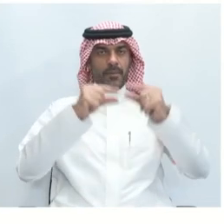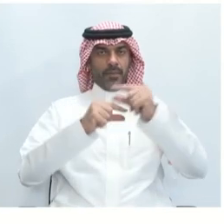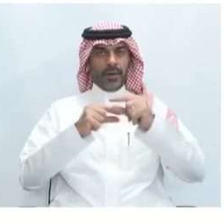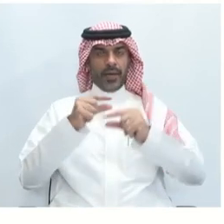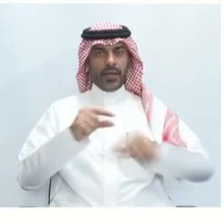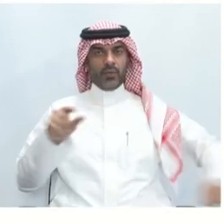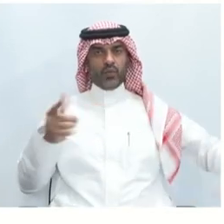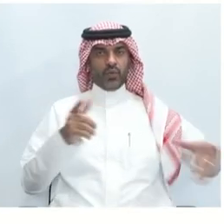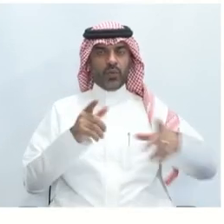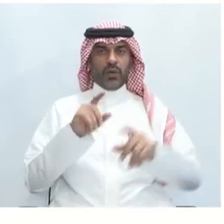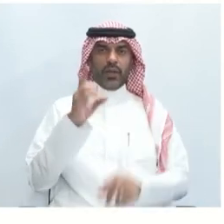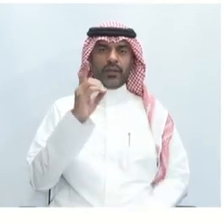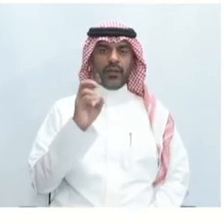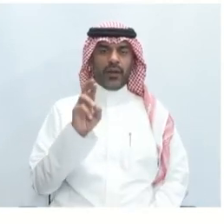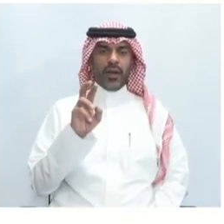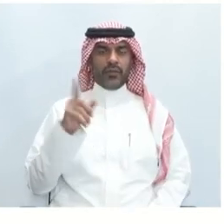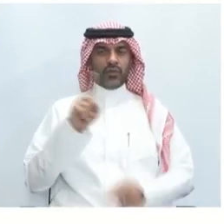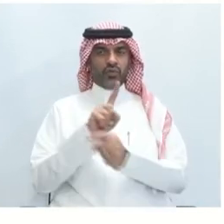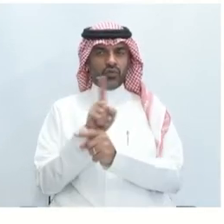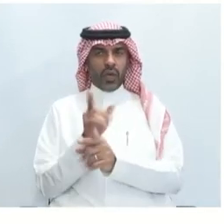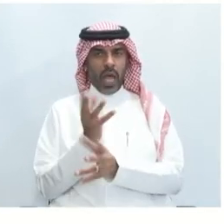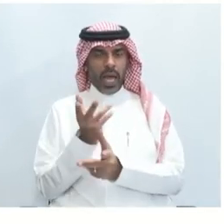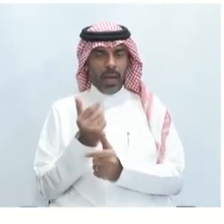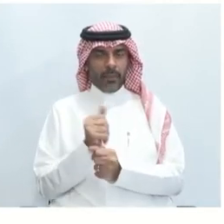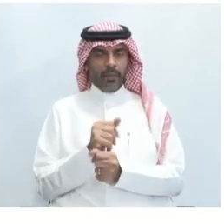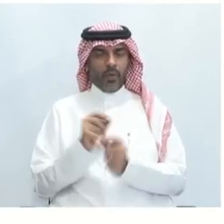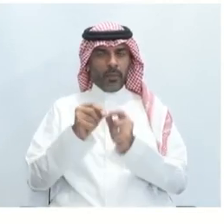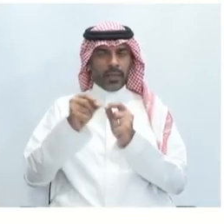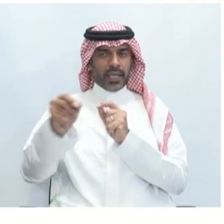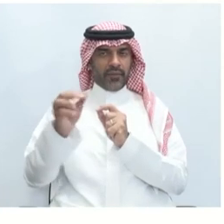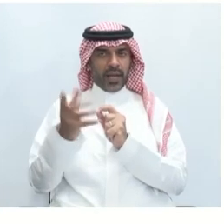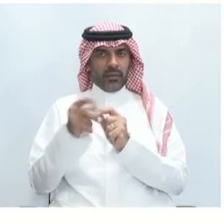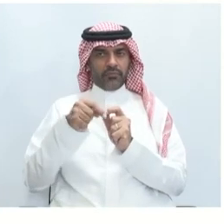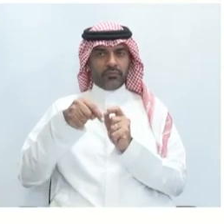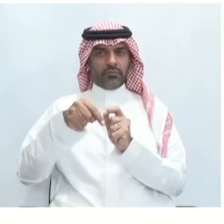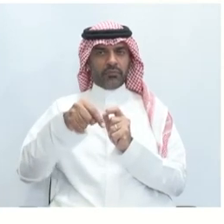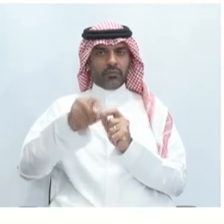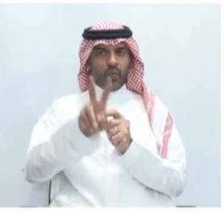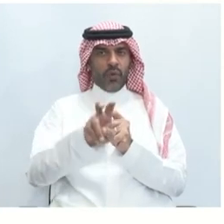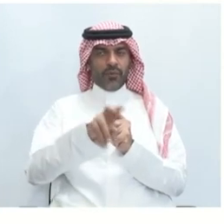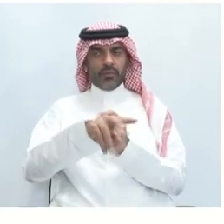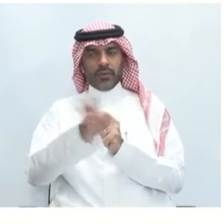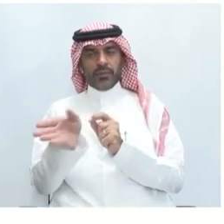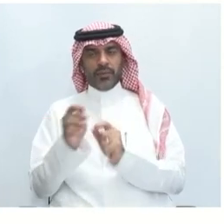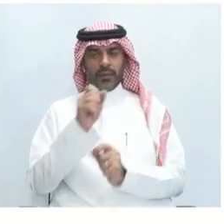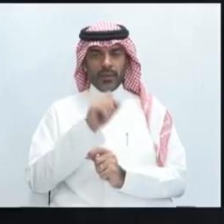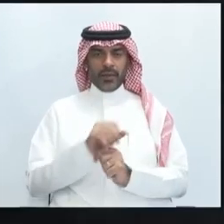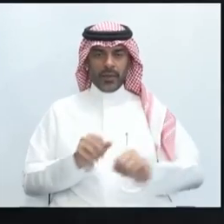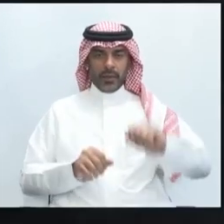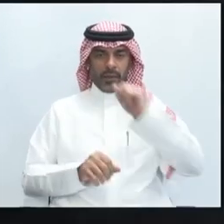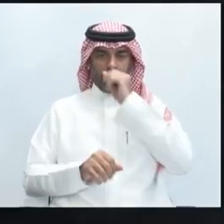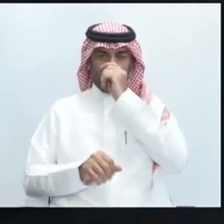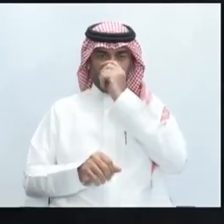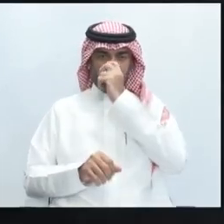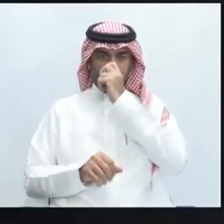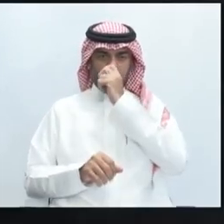وهي الدرايف ويكون فيها السرعه معينه ومسافه محدده هذه لبنات القياده حتى نقوم بتحريكها